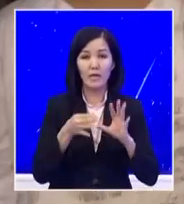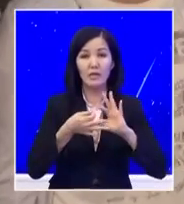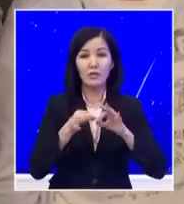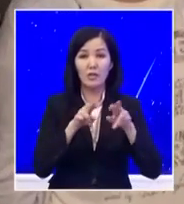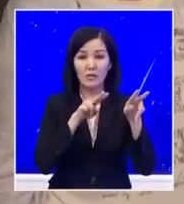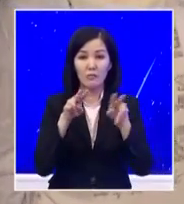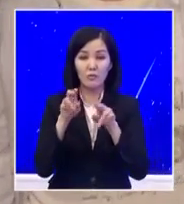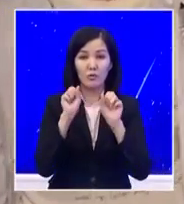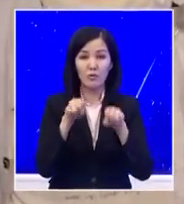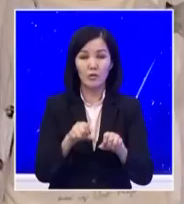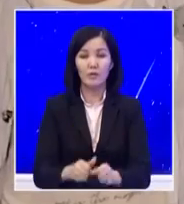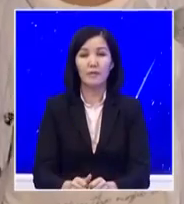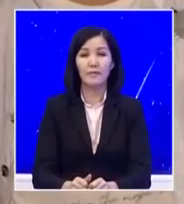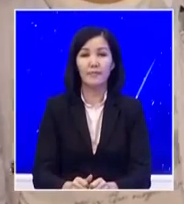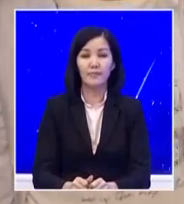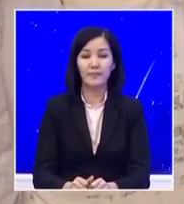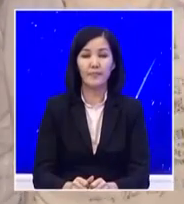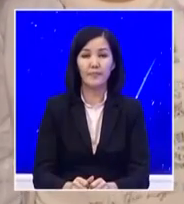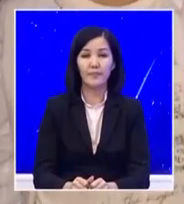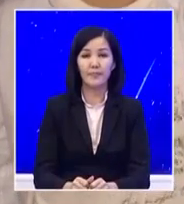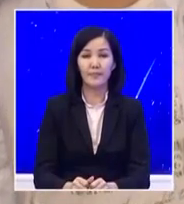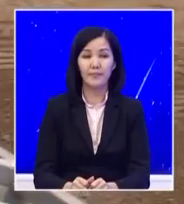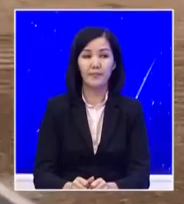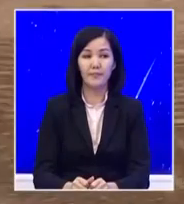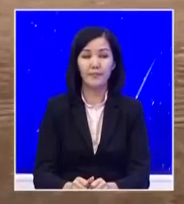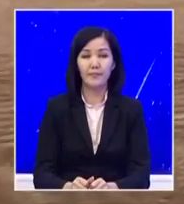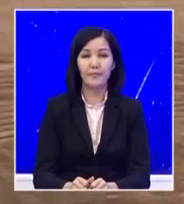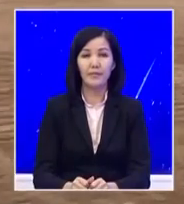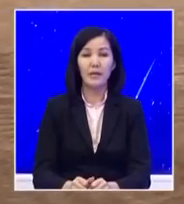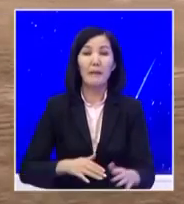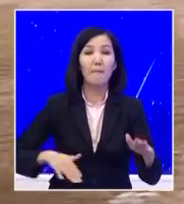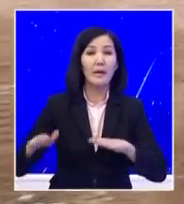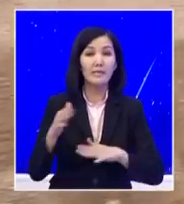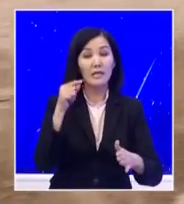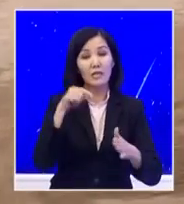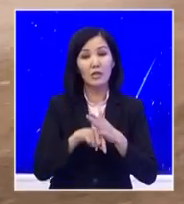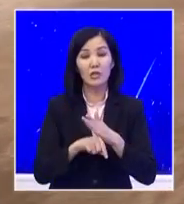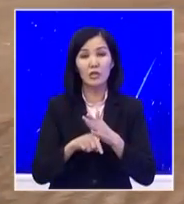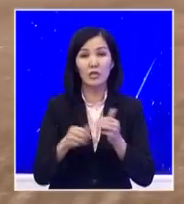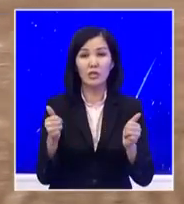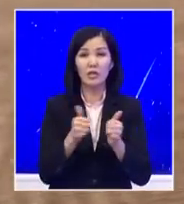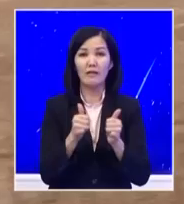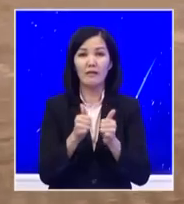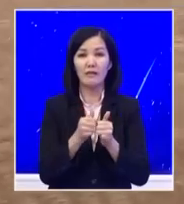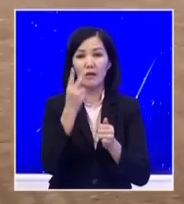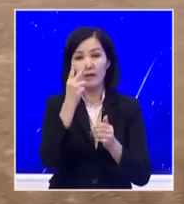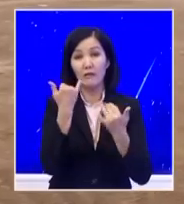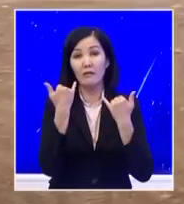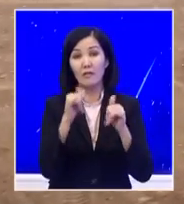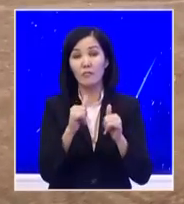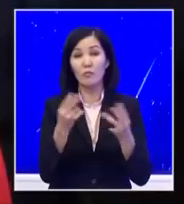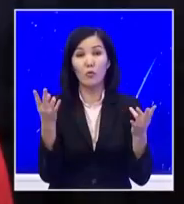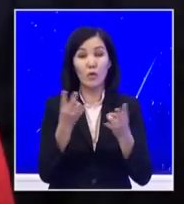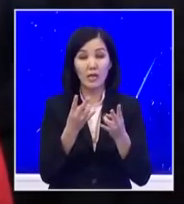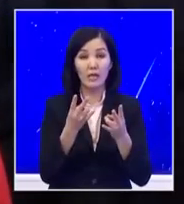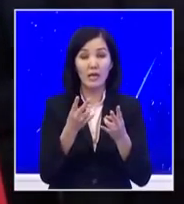делают. Давай вот этот вариант продумать. Бассейннің ұшы ғана емес, айналасы да бір көргенде тамсанарлықтай болуы